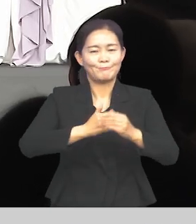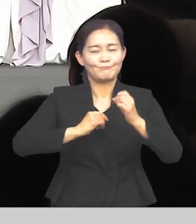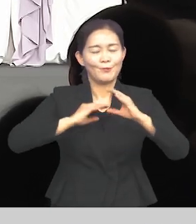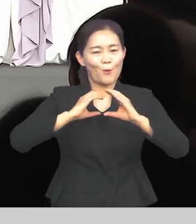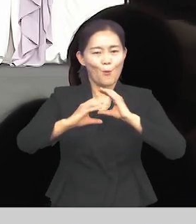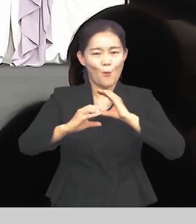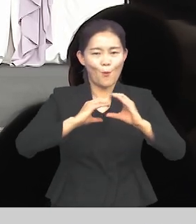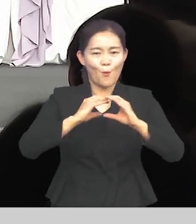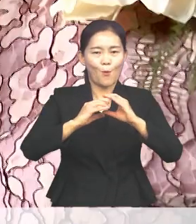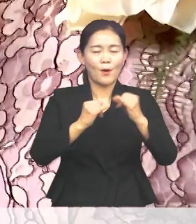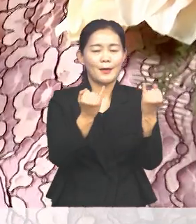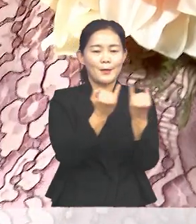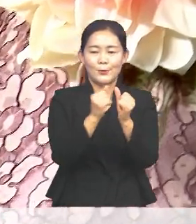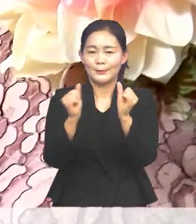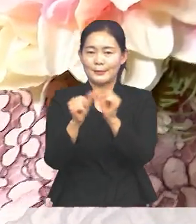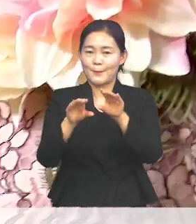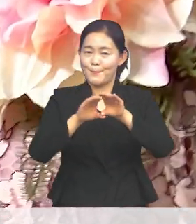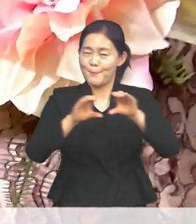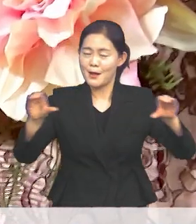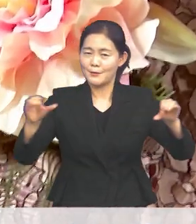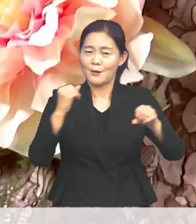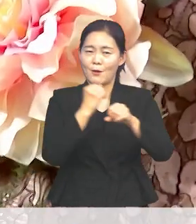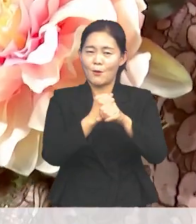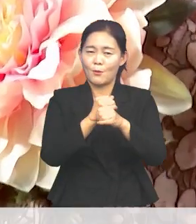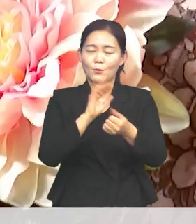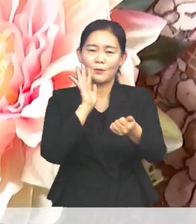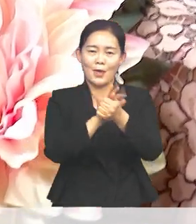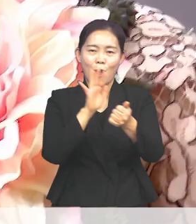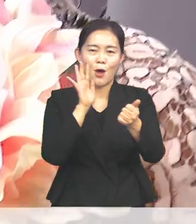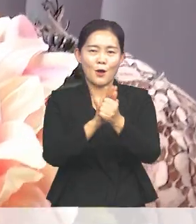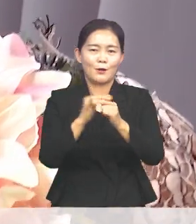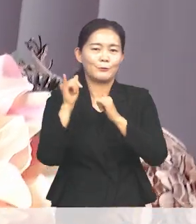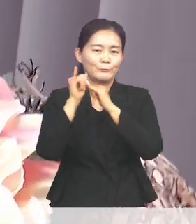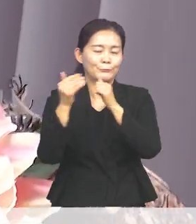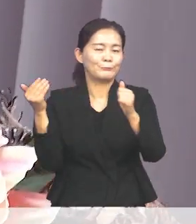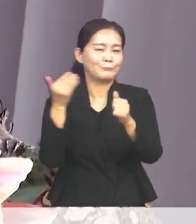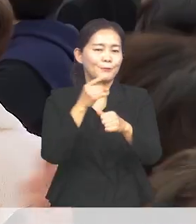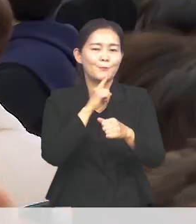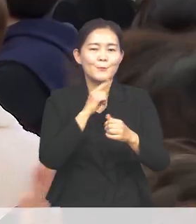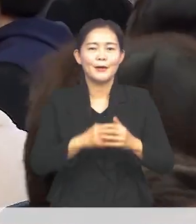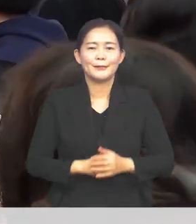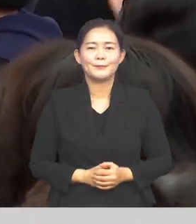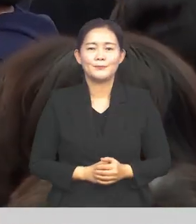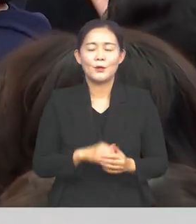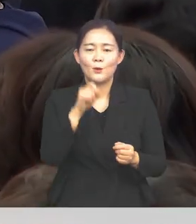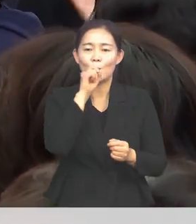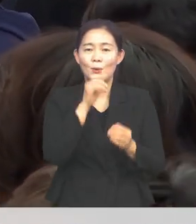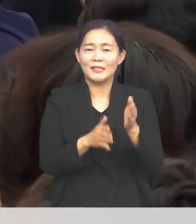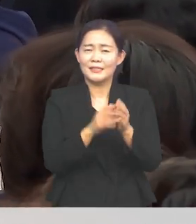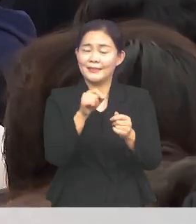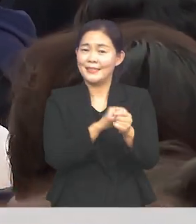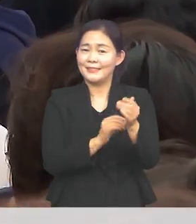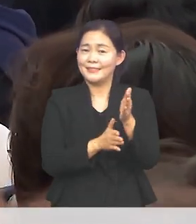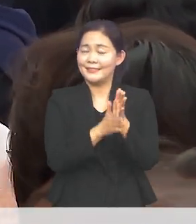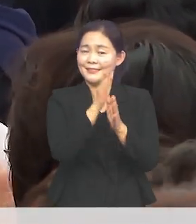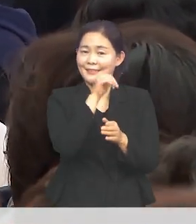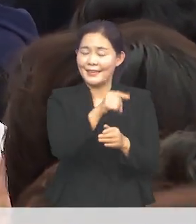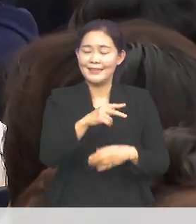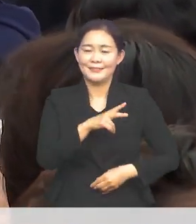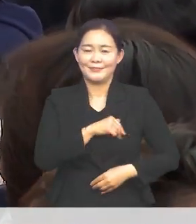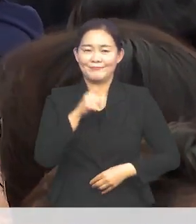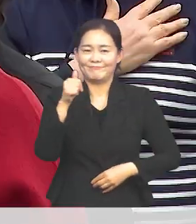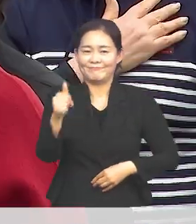성과를 공유하고 양성평등 발전에 기여한 유공자를 격려하는 시간을 가졌습니다. 행사에는 이상일